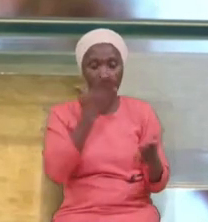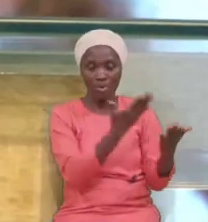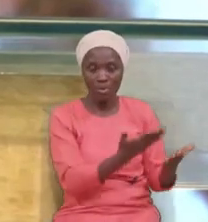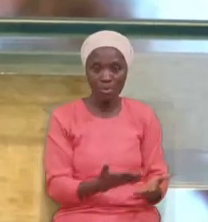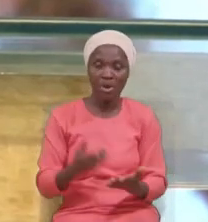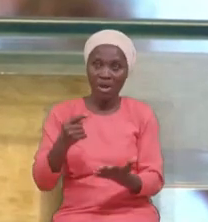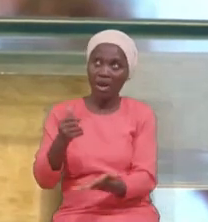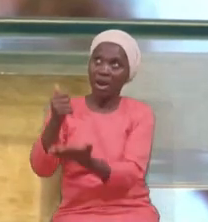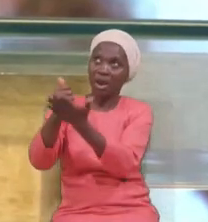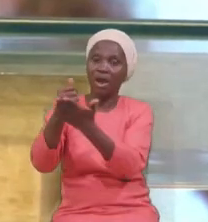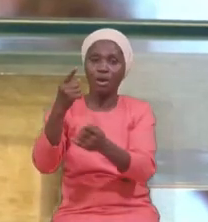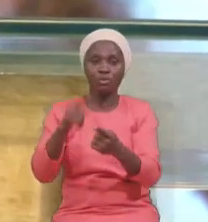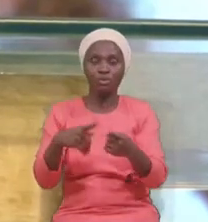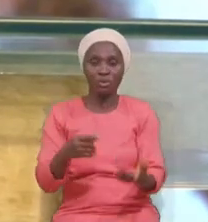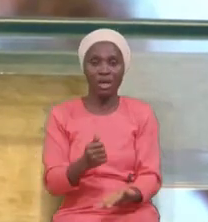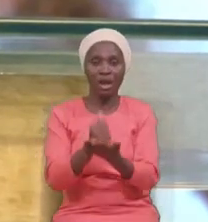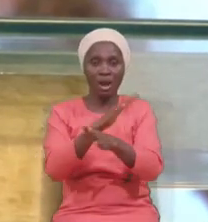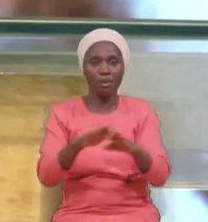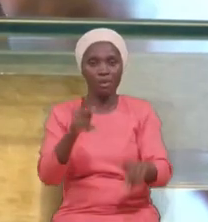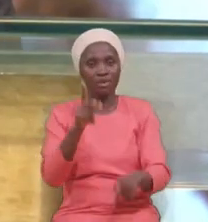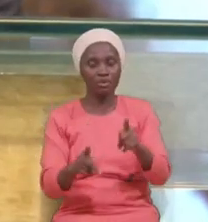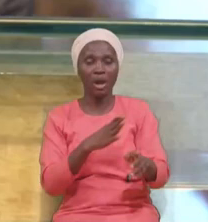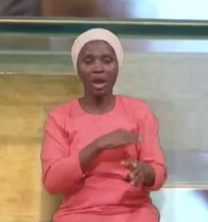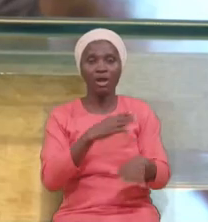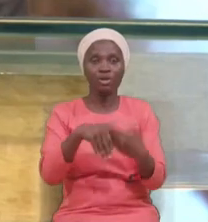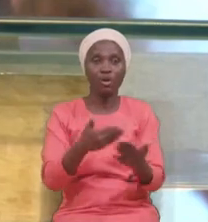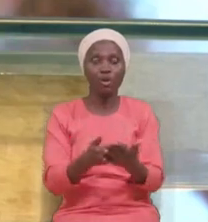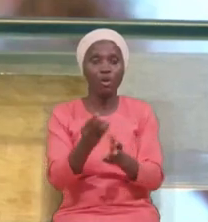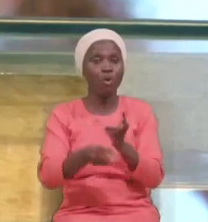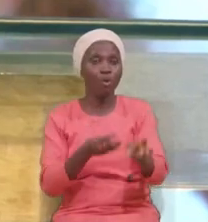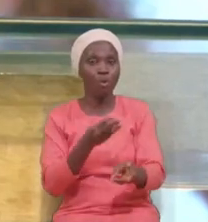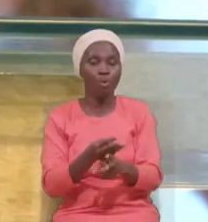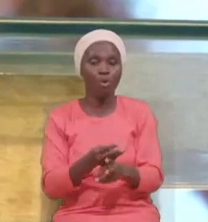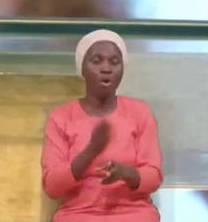aux gens dans le problème et l'espoir